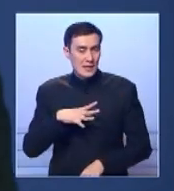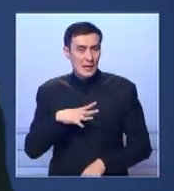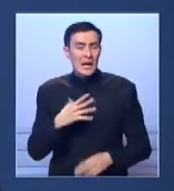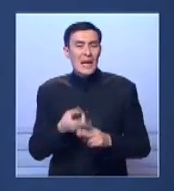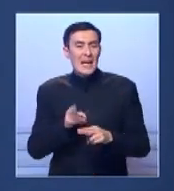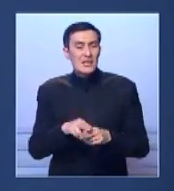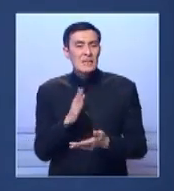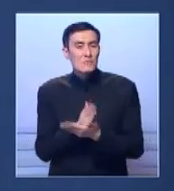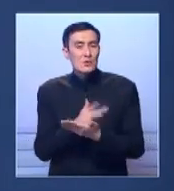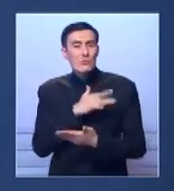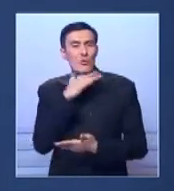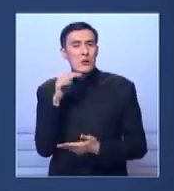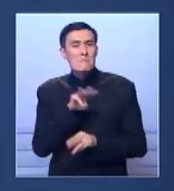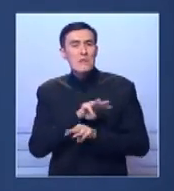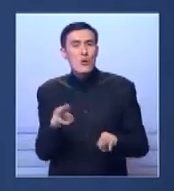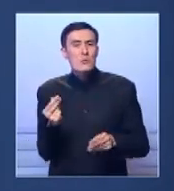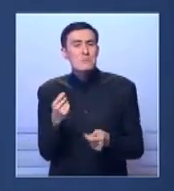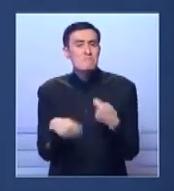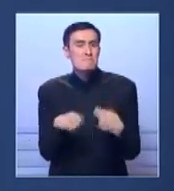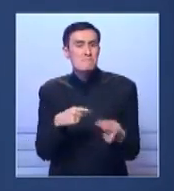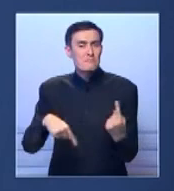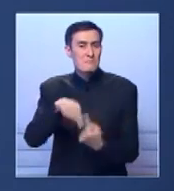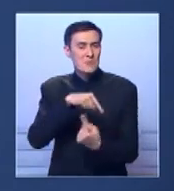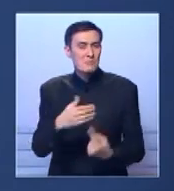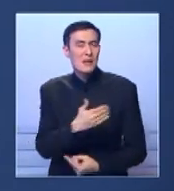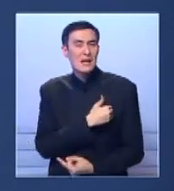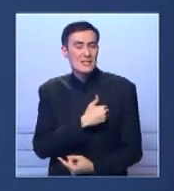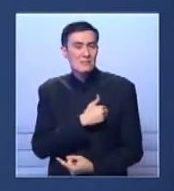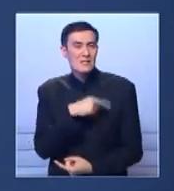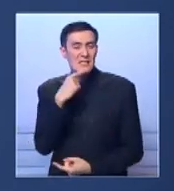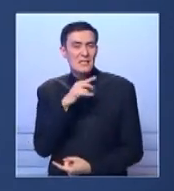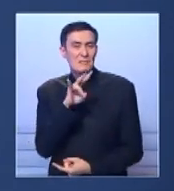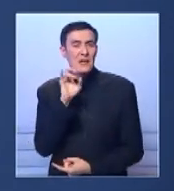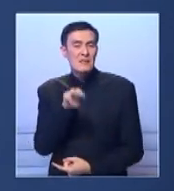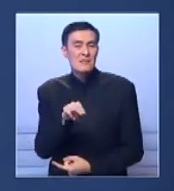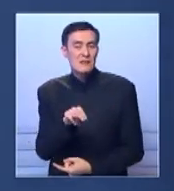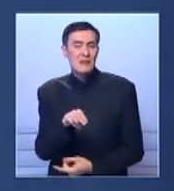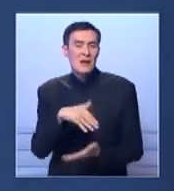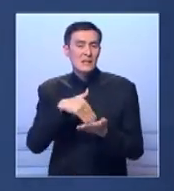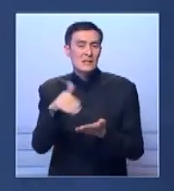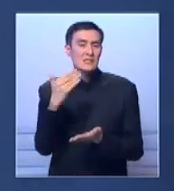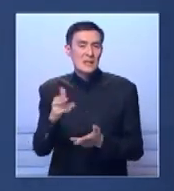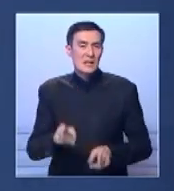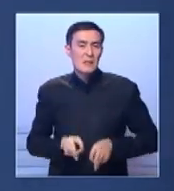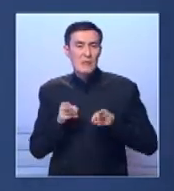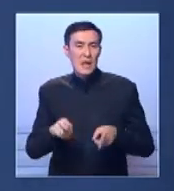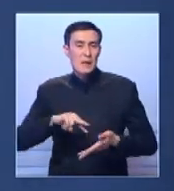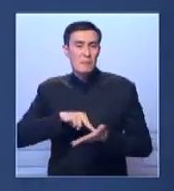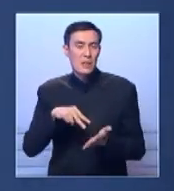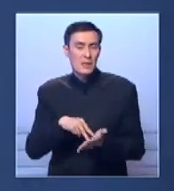Они имеют многомиллионный бизнес. Мы жестко настроены сказать «нет» их криминальным планам.